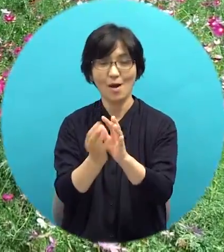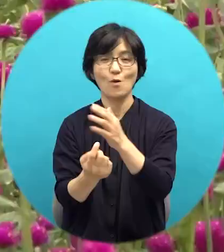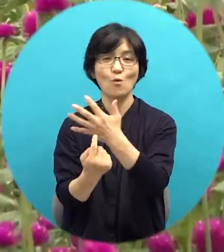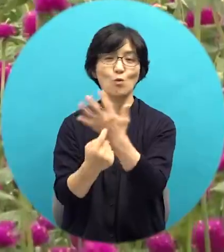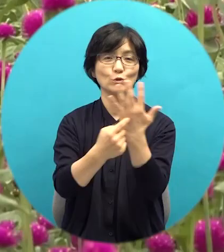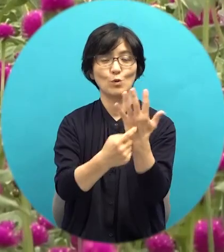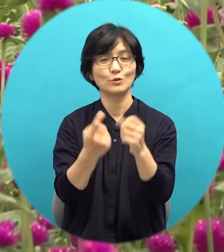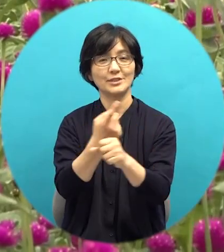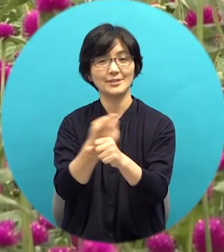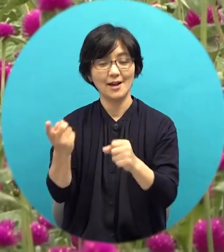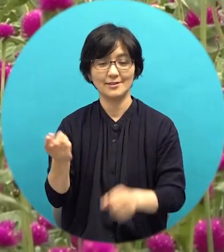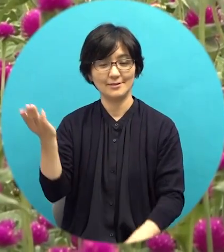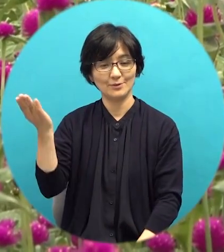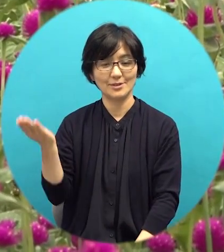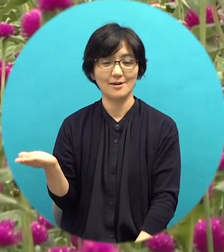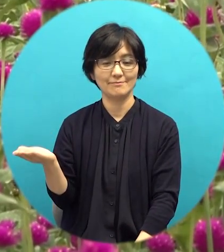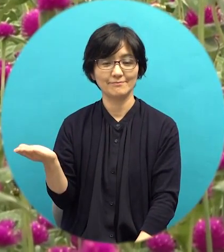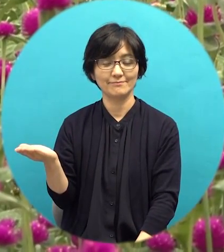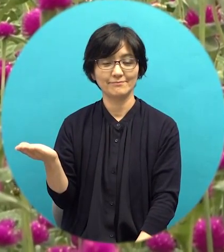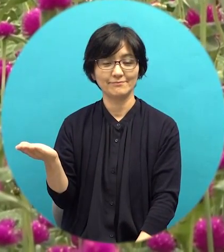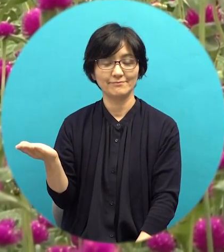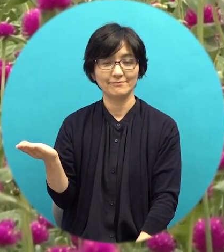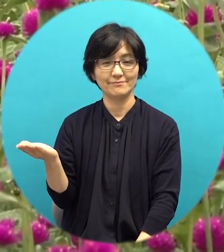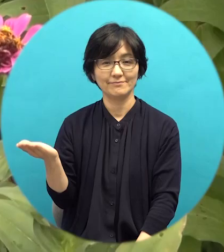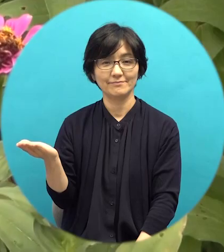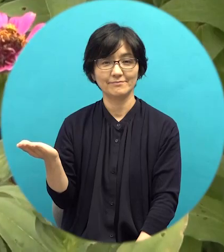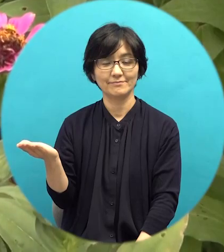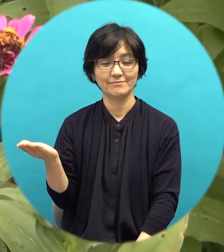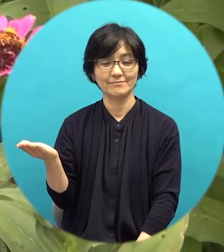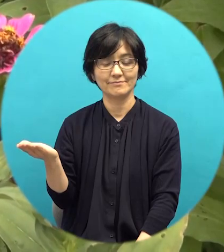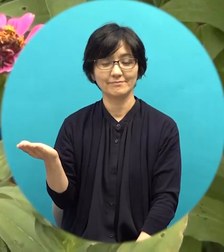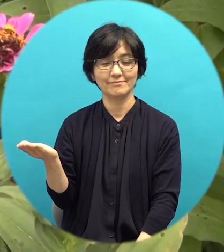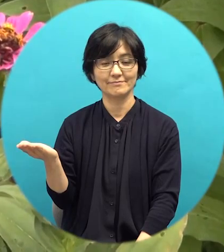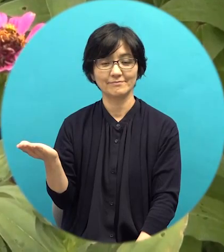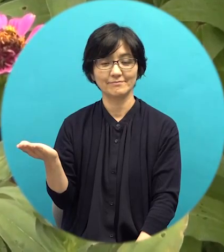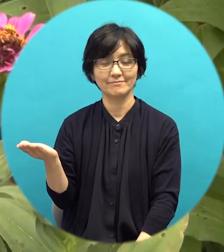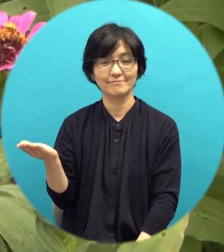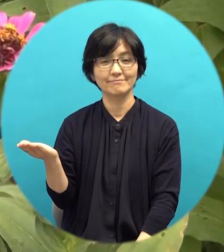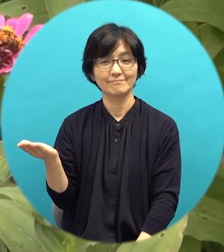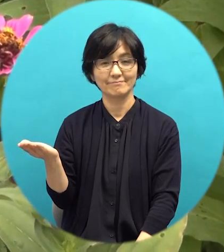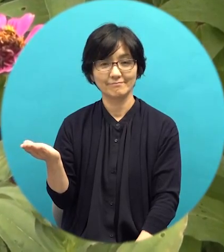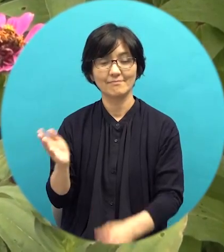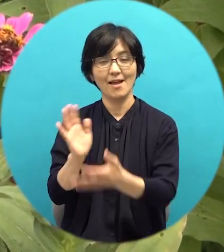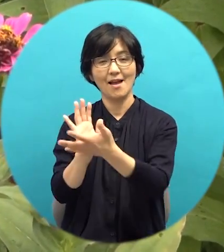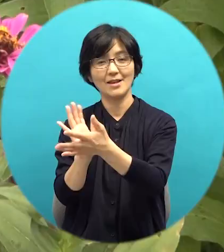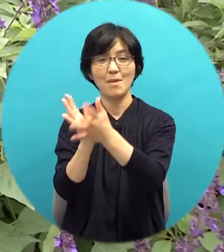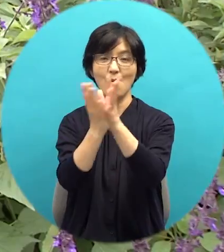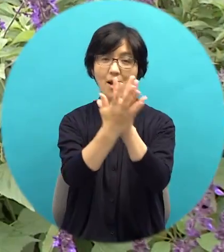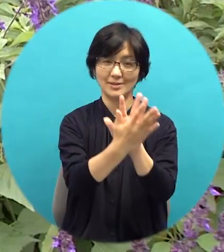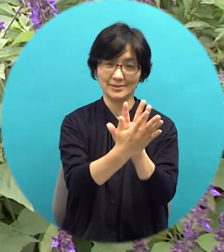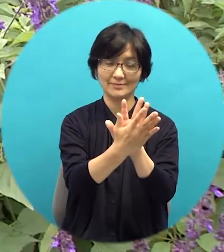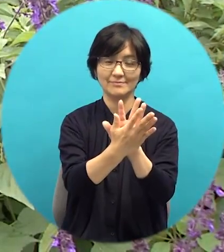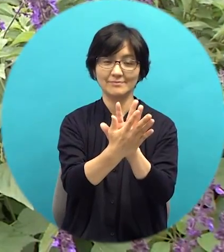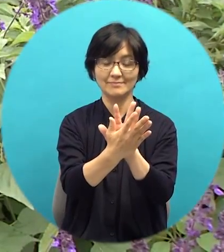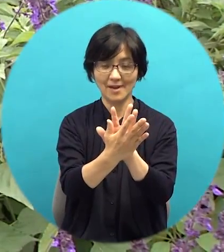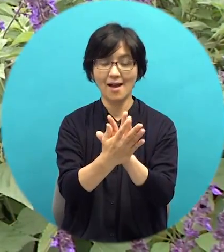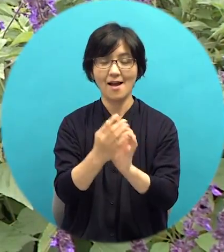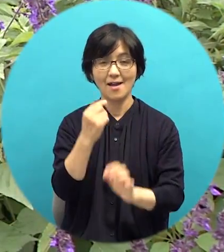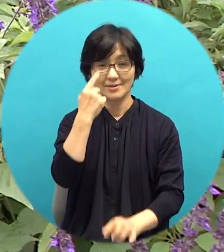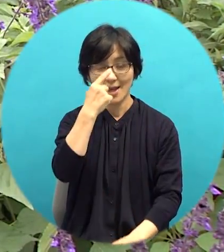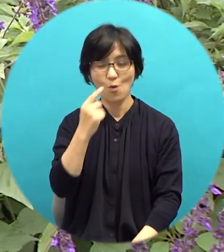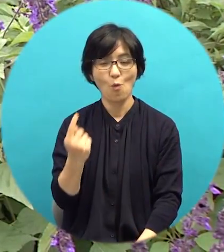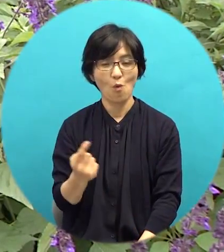に千日紅、百日草、アメジストセージ、ひまわり、西洋朝